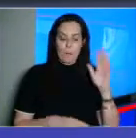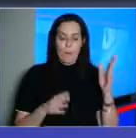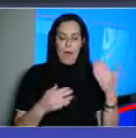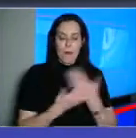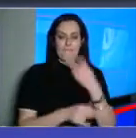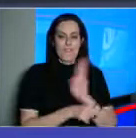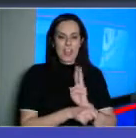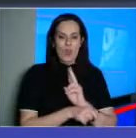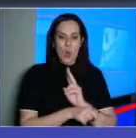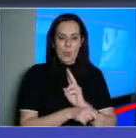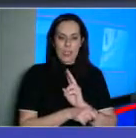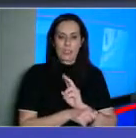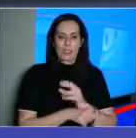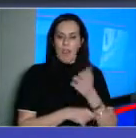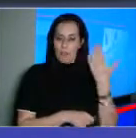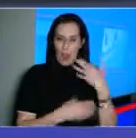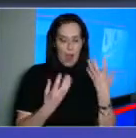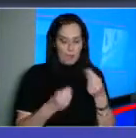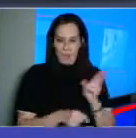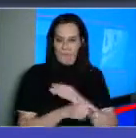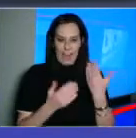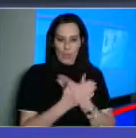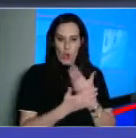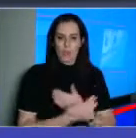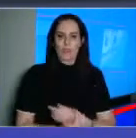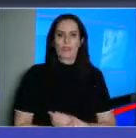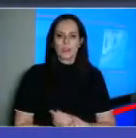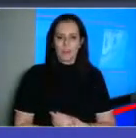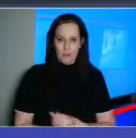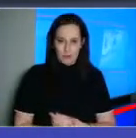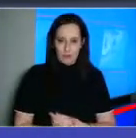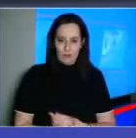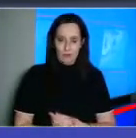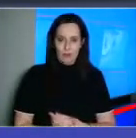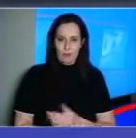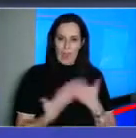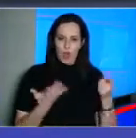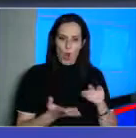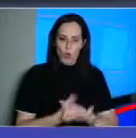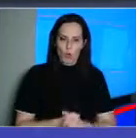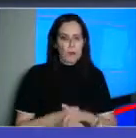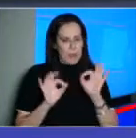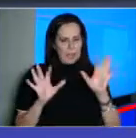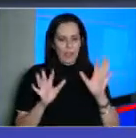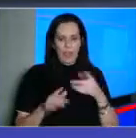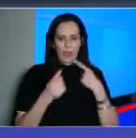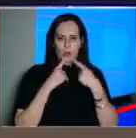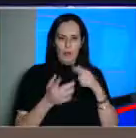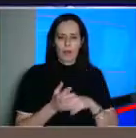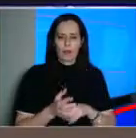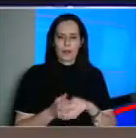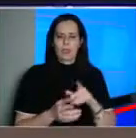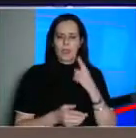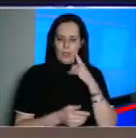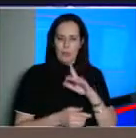ניוז שלנו השבוע, והיה מלא פייק ניוז. רותם גרוסמן, אין לי אותו עדיין. בסדר, אז אנחנו נדבר על זה. את יודעת,